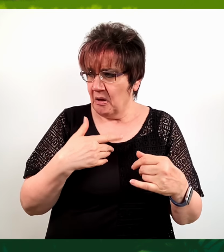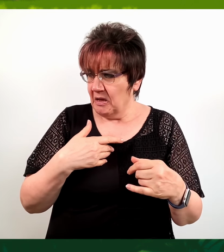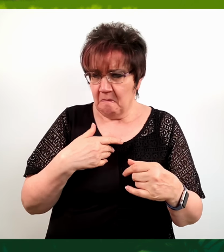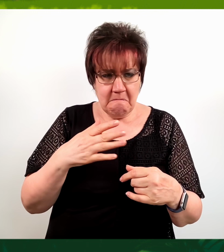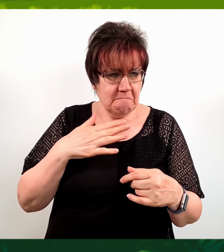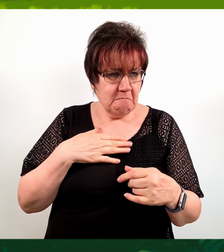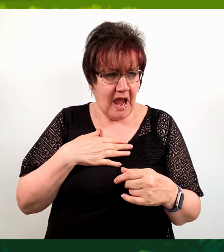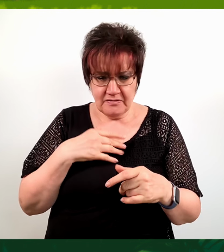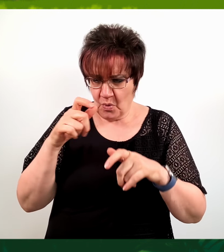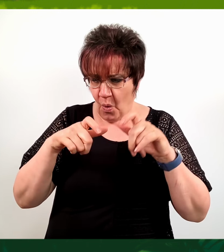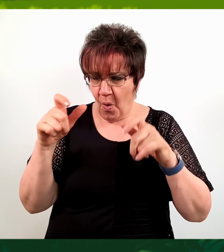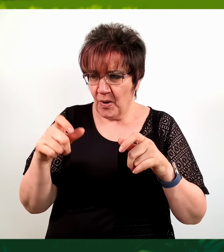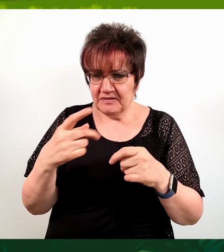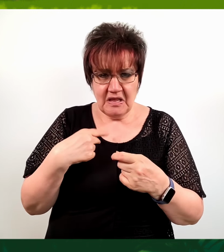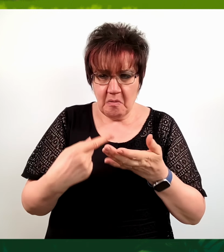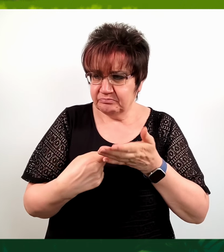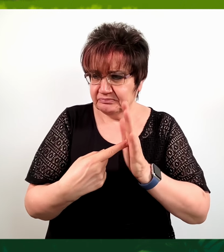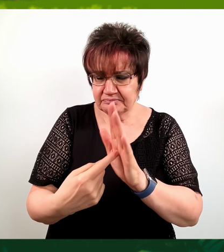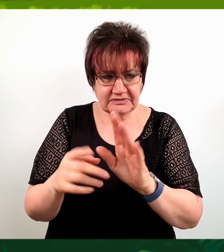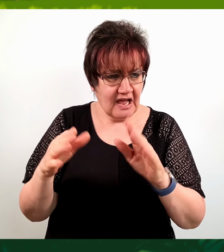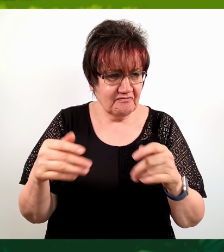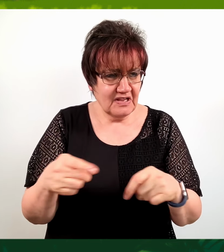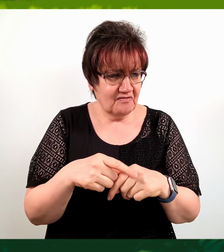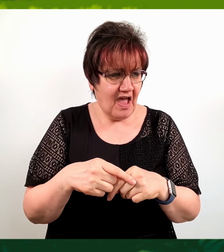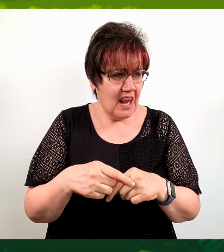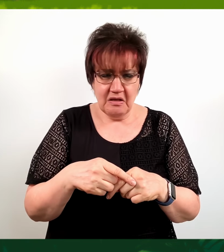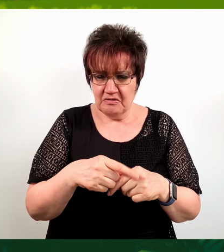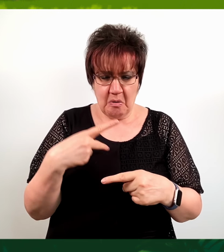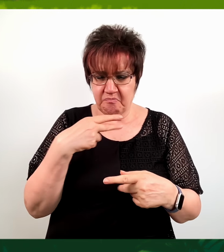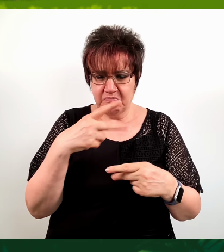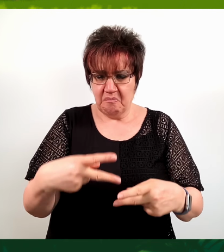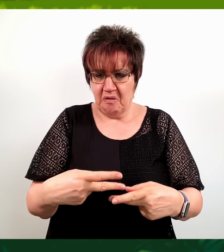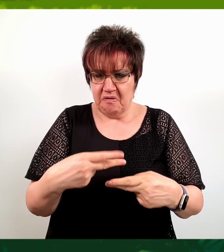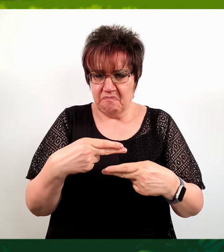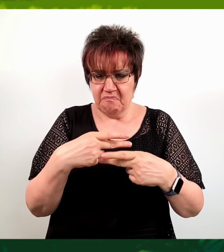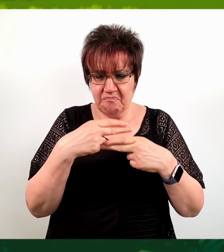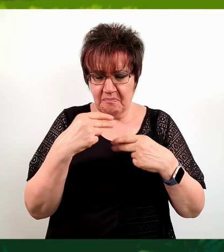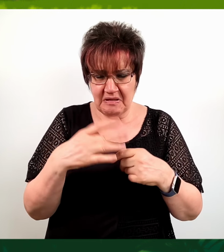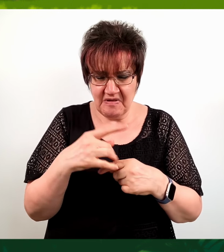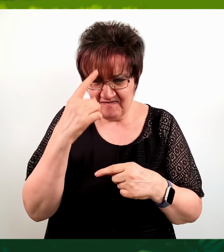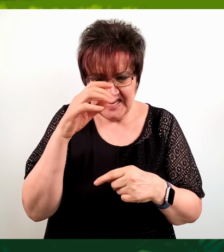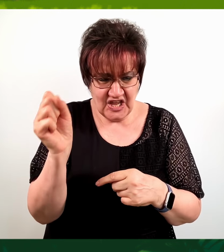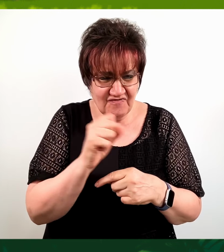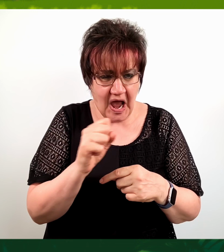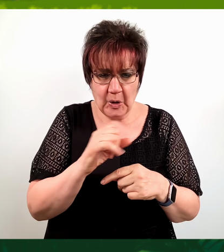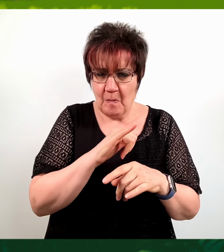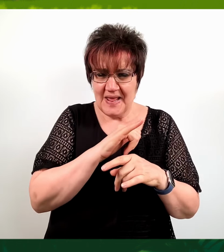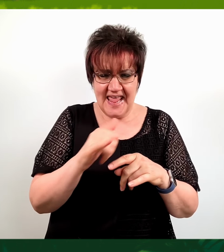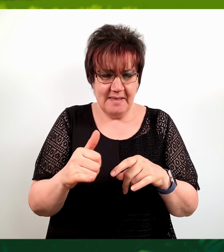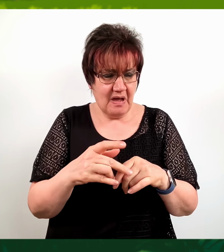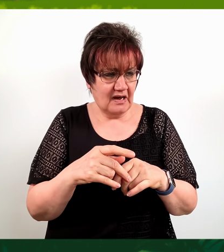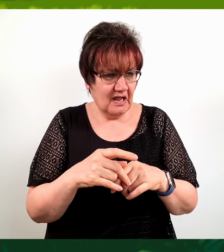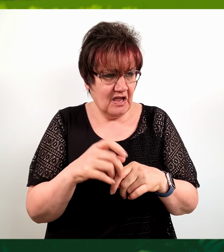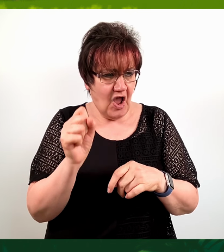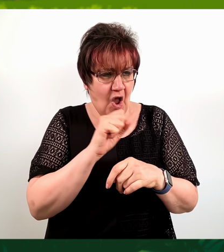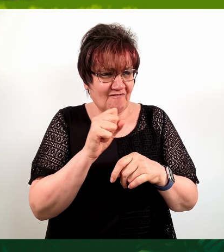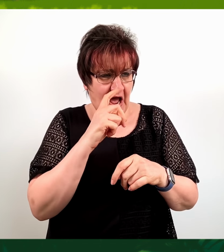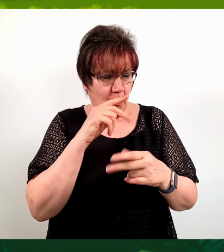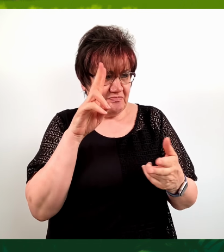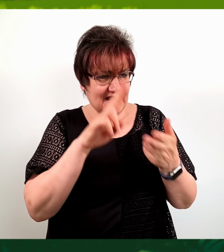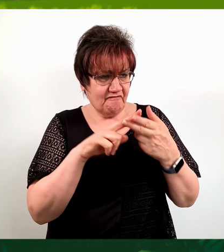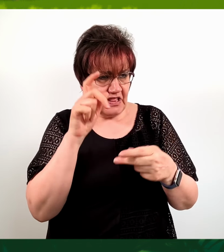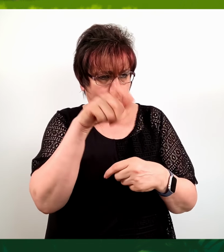meinesgleichen gehen, weil ich von euch so verschandelt bin. Ich weiß gar nicht, warum ich immer wieder auf euch